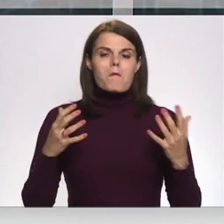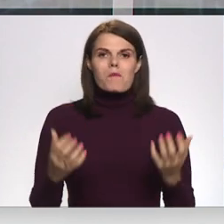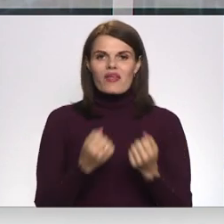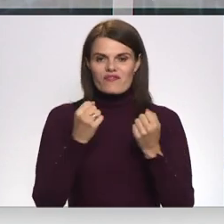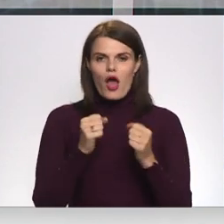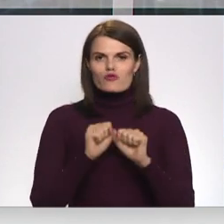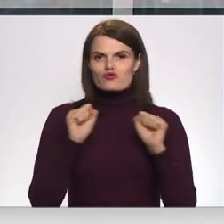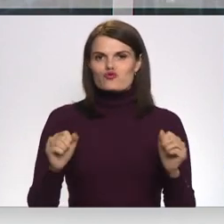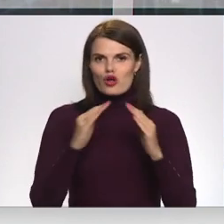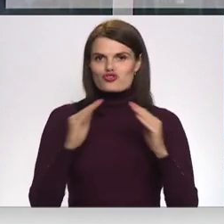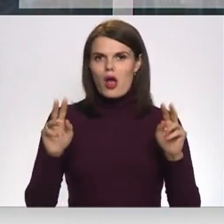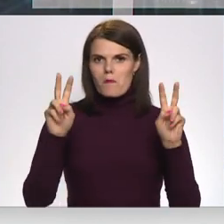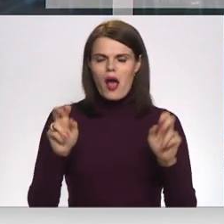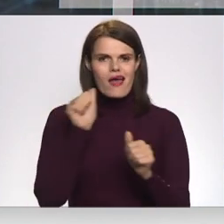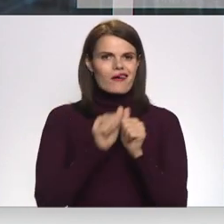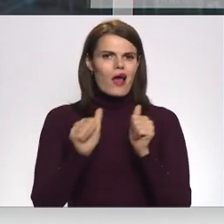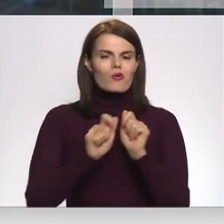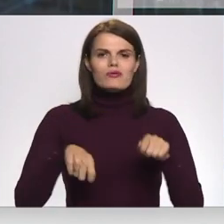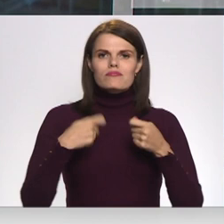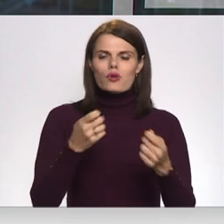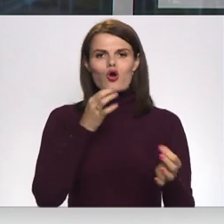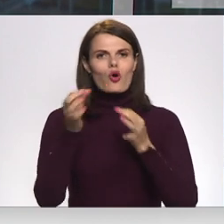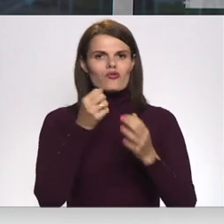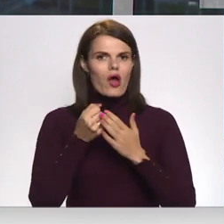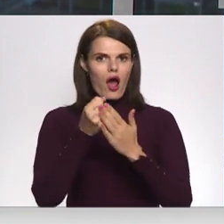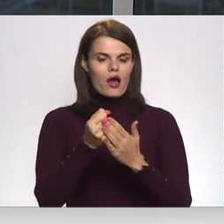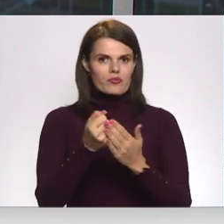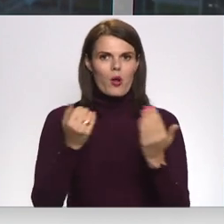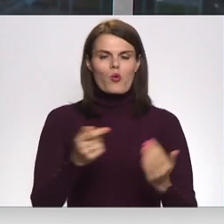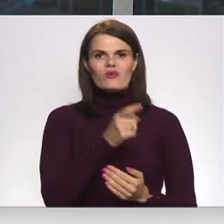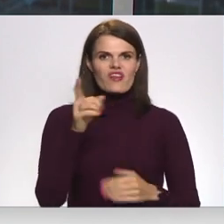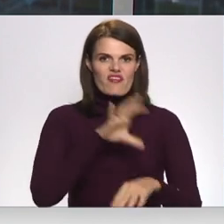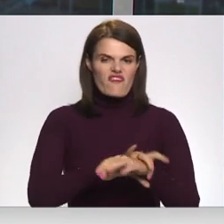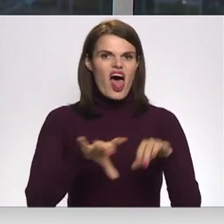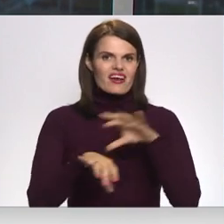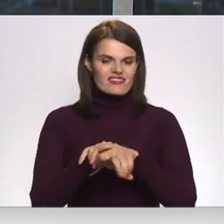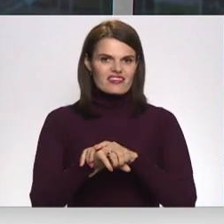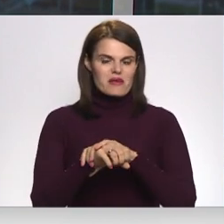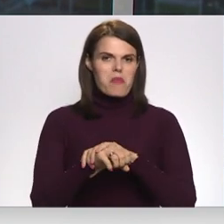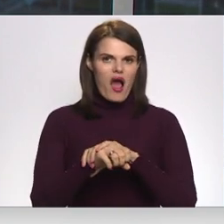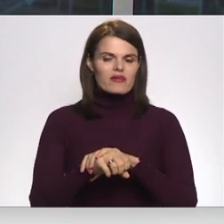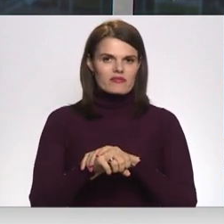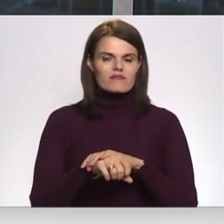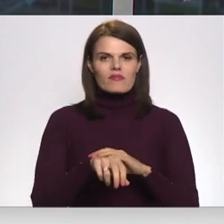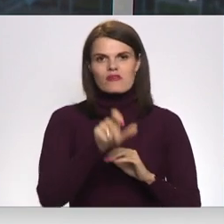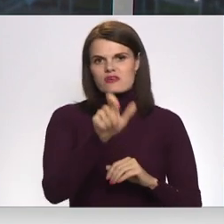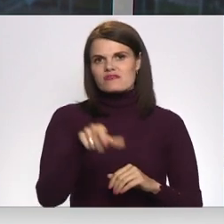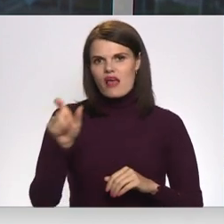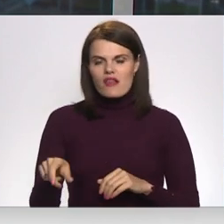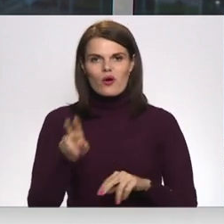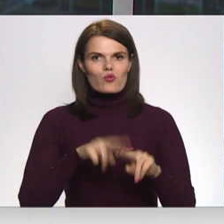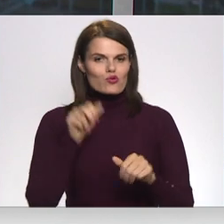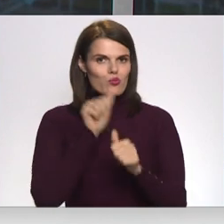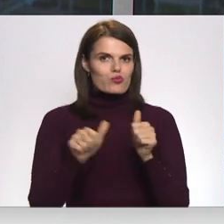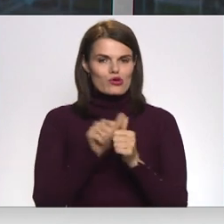māja regulāri sniedz konsultācijas un atbalstu mūsdienu verdzības upuriem un secina, ka arvien biežāk palīdzību jāsniedz